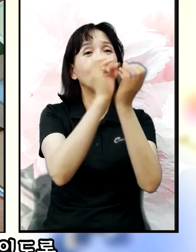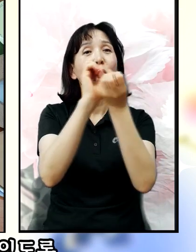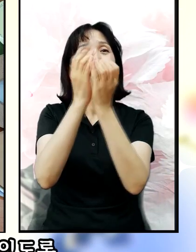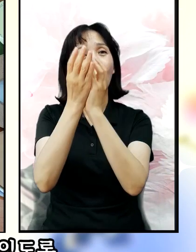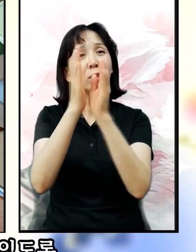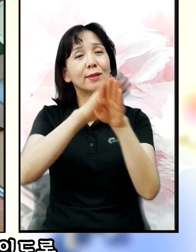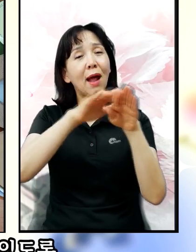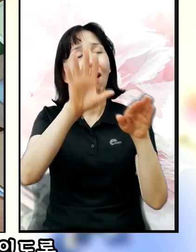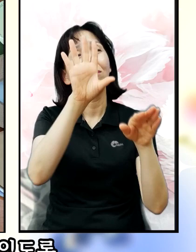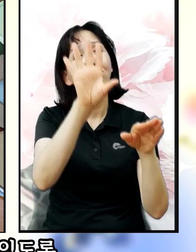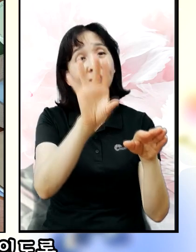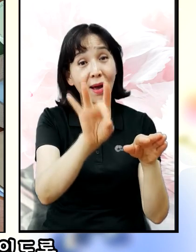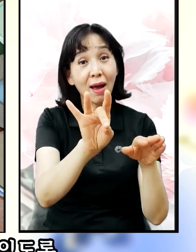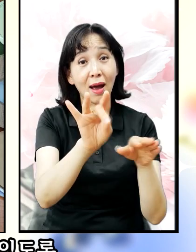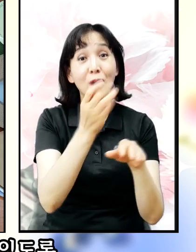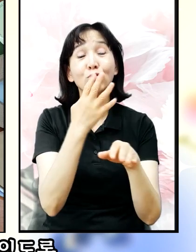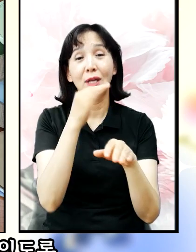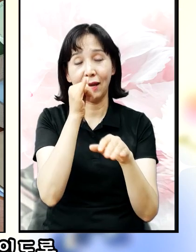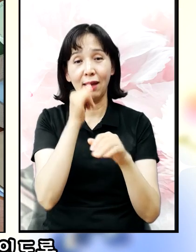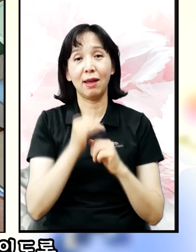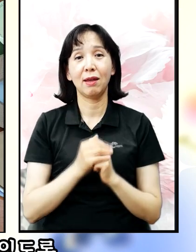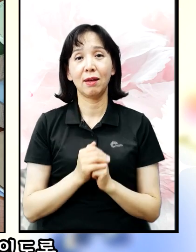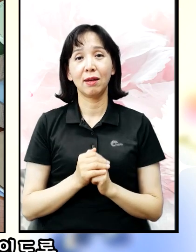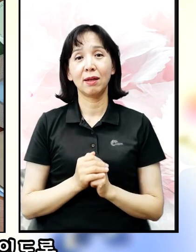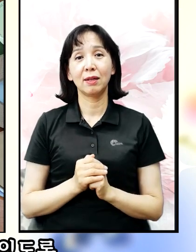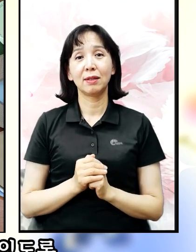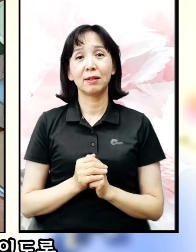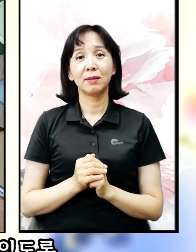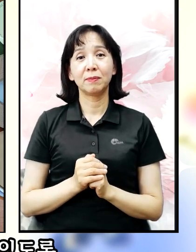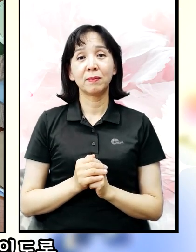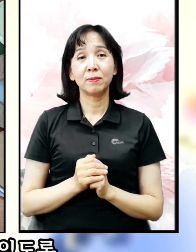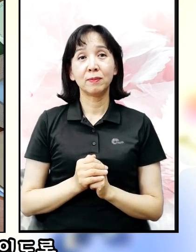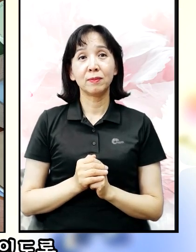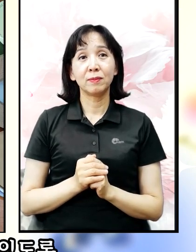꽃과 꽃잎이 조화를 이룰 수 있도록